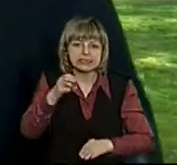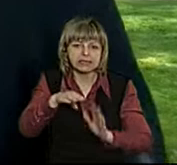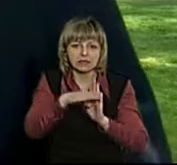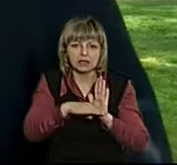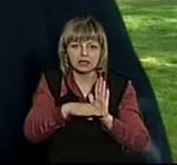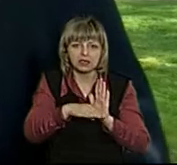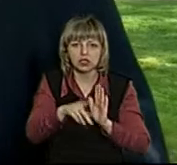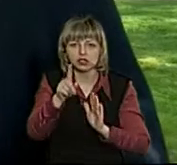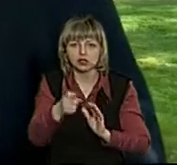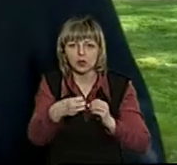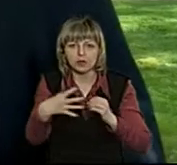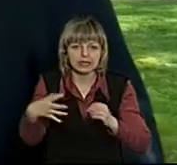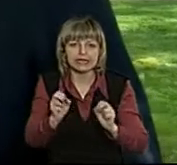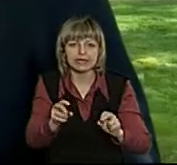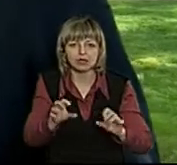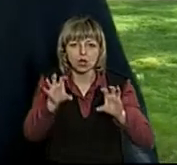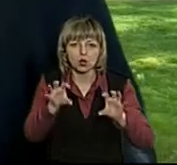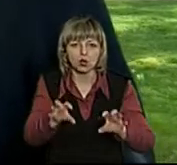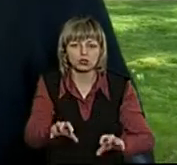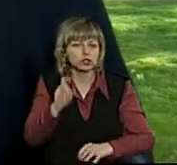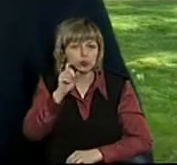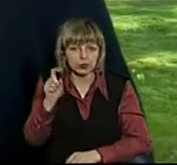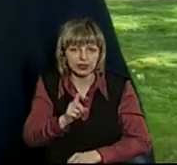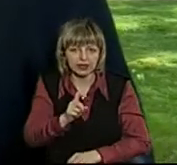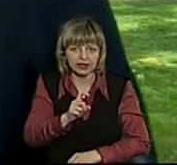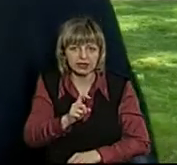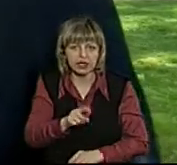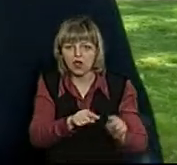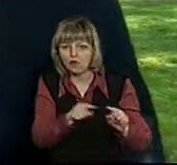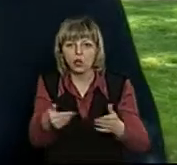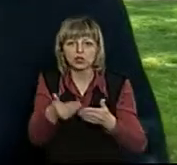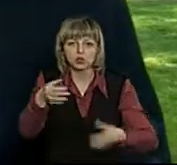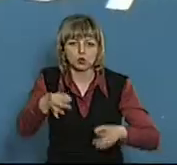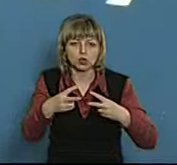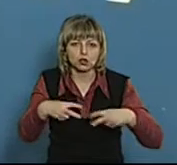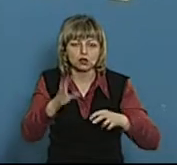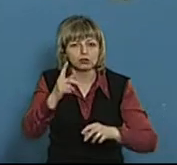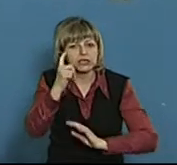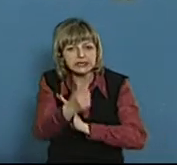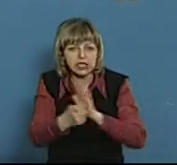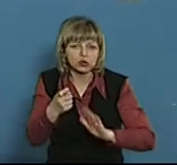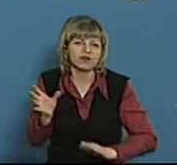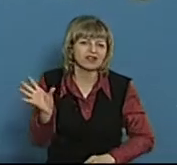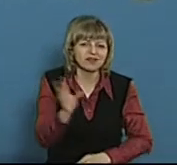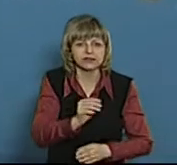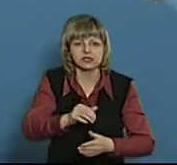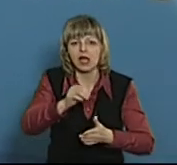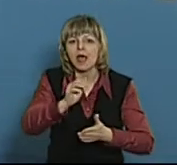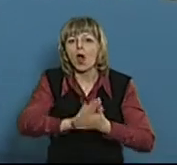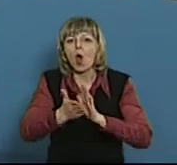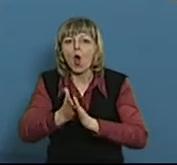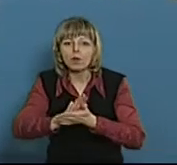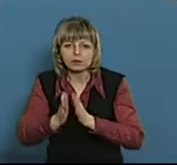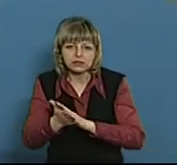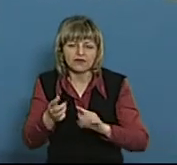статті 115 Кримінального кодексу України. У ході досудового розслідування будуть з'ясовані усі обставини